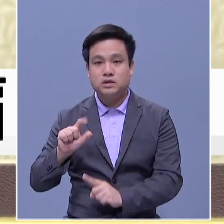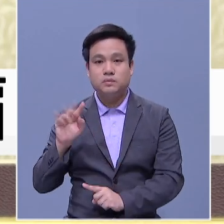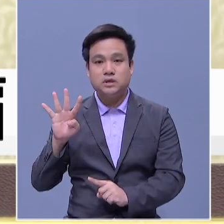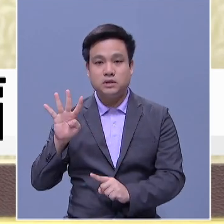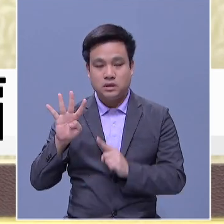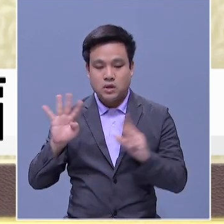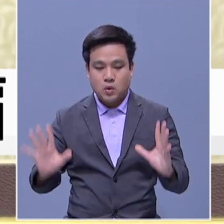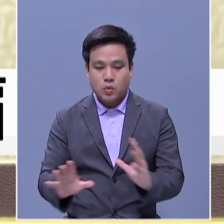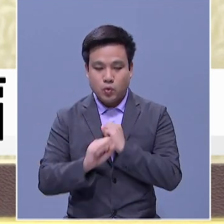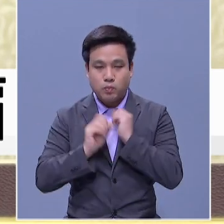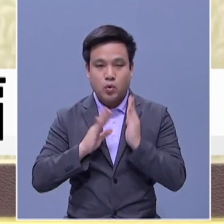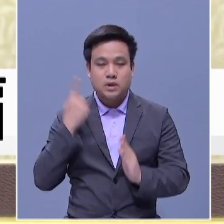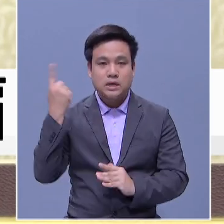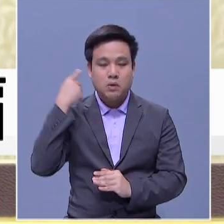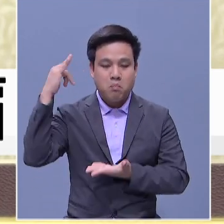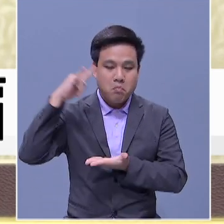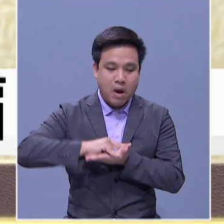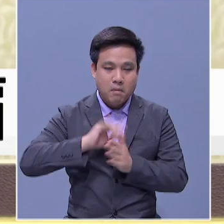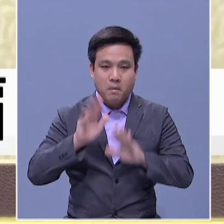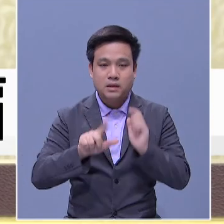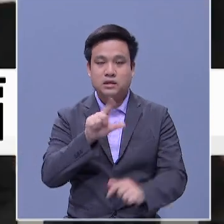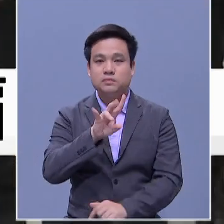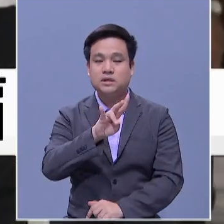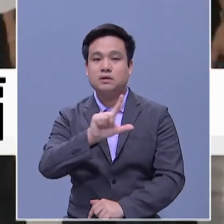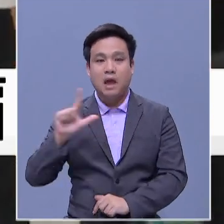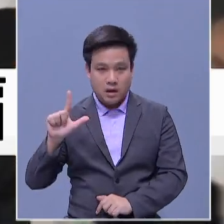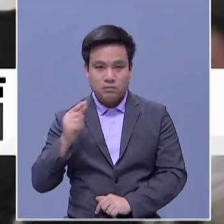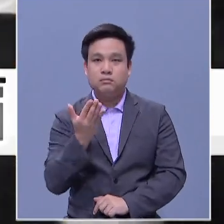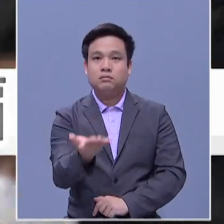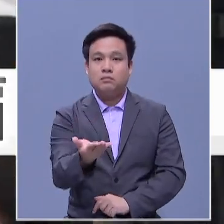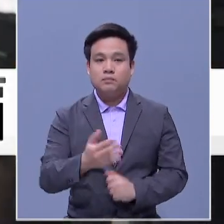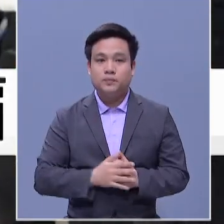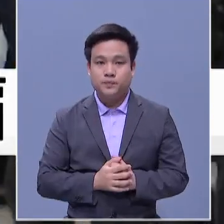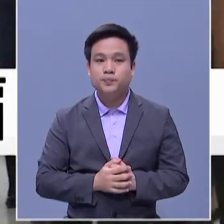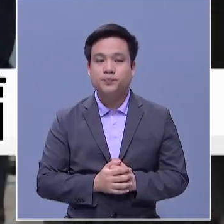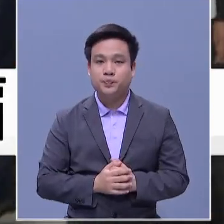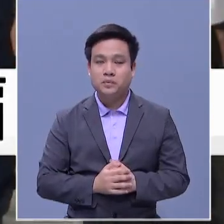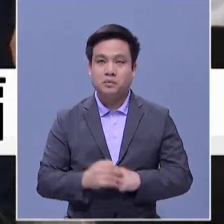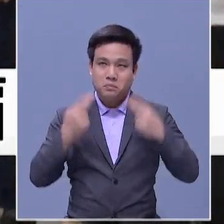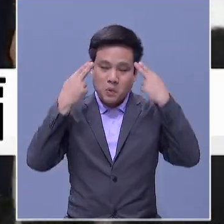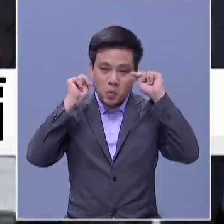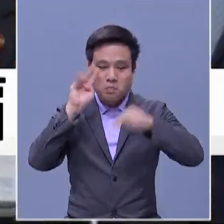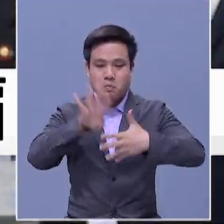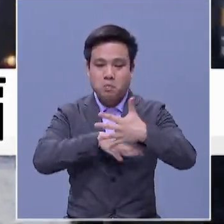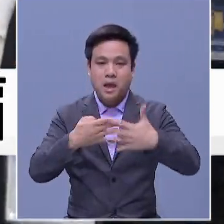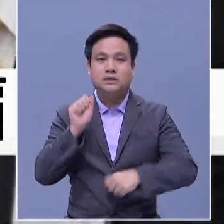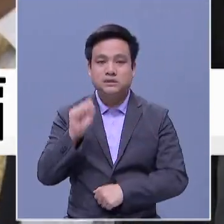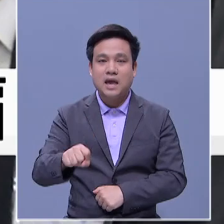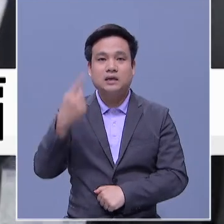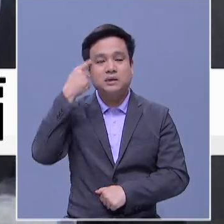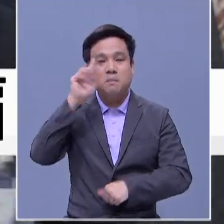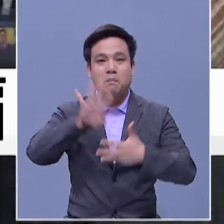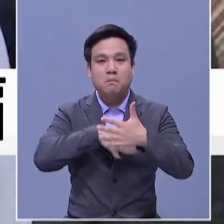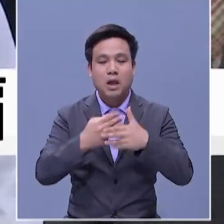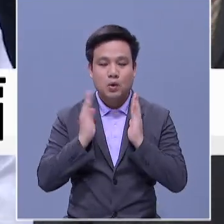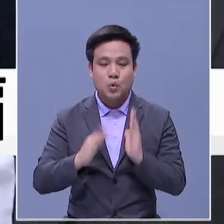นก็เป็นไปตามเป้าหมายที่ท่านนายกซึ่งเป็นทั้งนายกแล้วก็เป็นรัฐมนตรีคลังท่านกำหนดเอาไว้ในการดึงดูดนักท่องเที่ยวต่างช